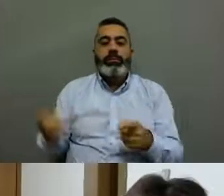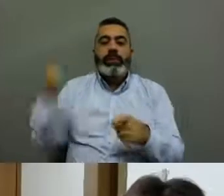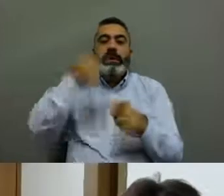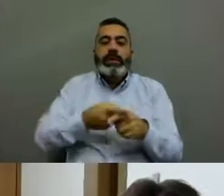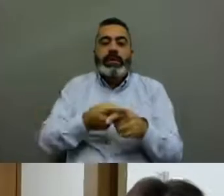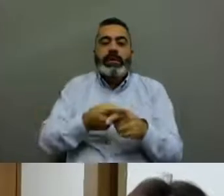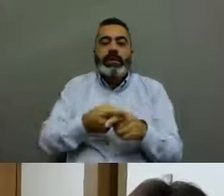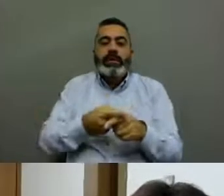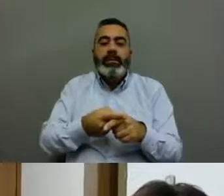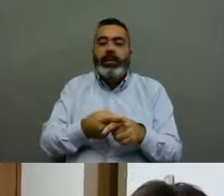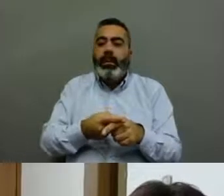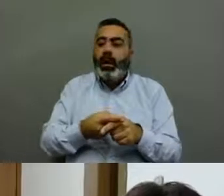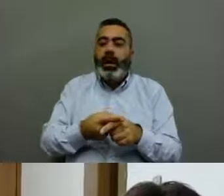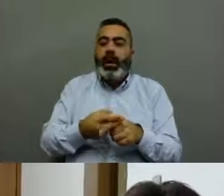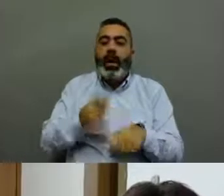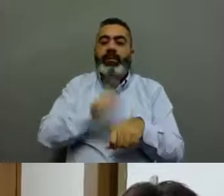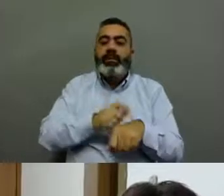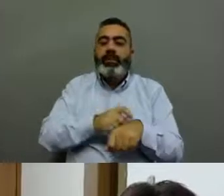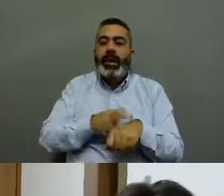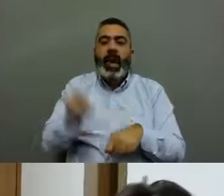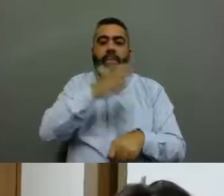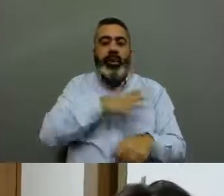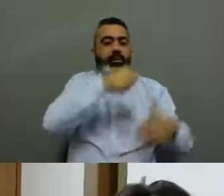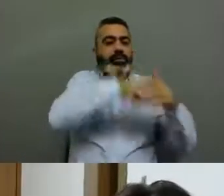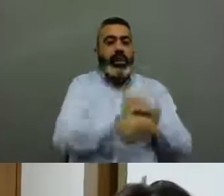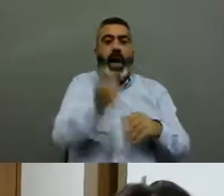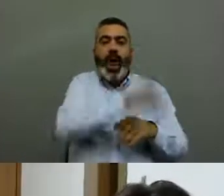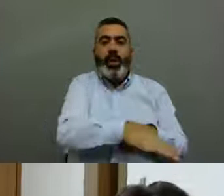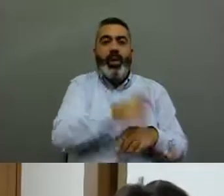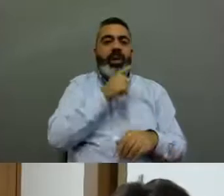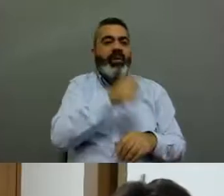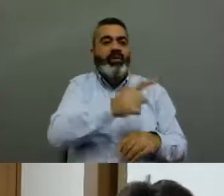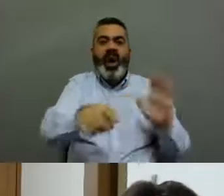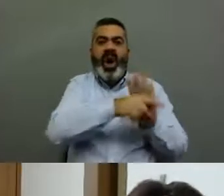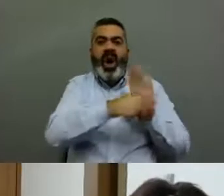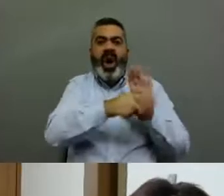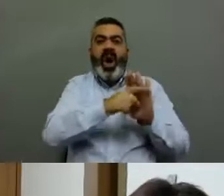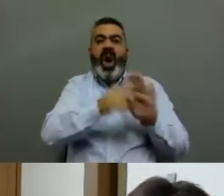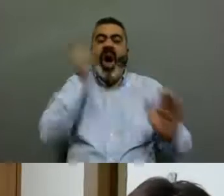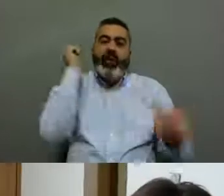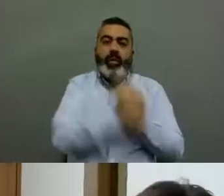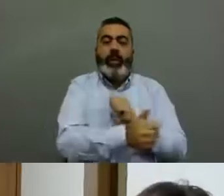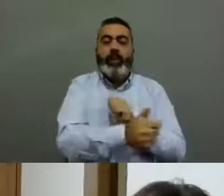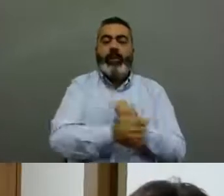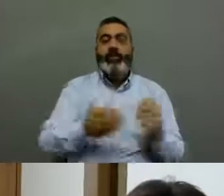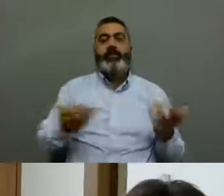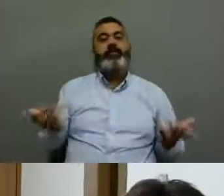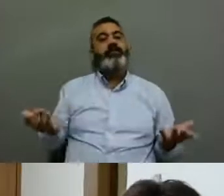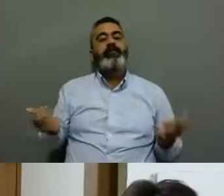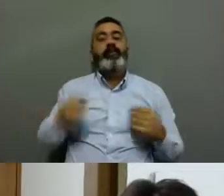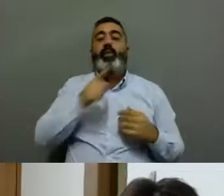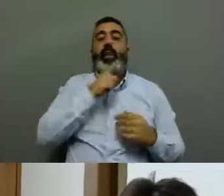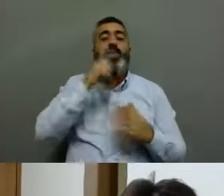default έχει και την έλλειψη όλων αυτών των προνομίων. Όμως, τόσο μέσα από τις υπόλοιπες ταινίες, όσο